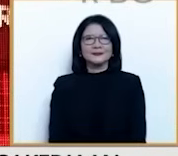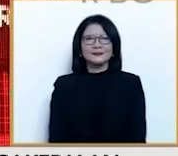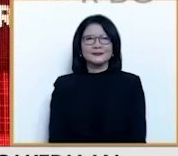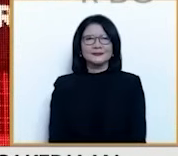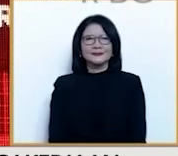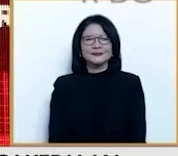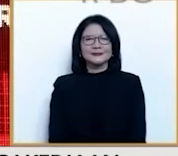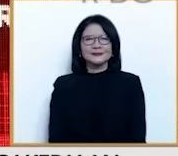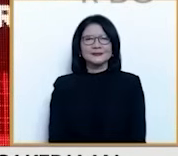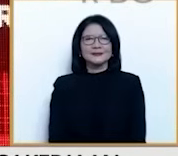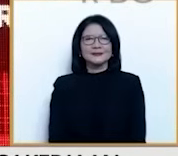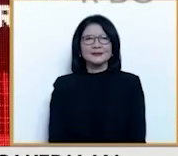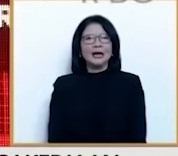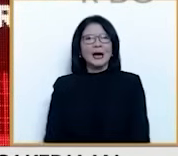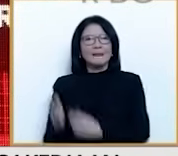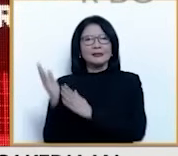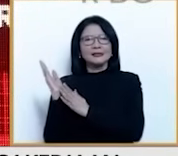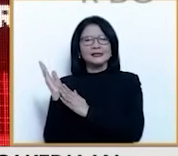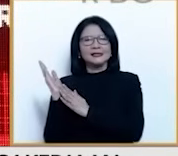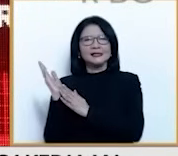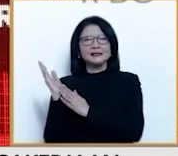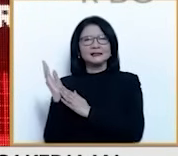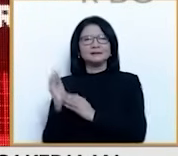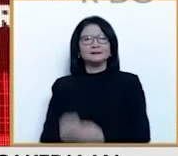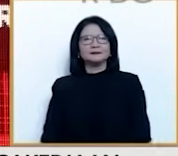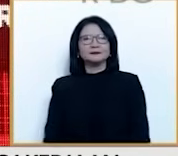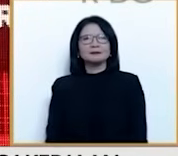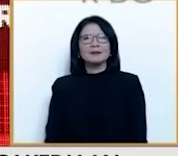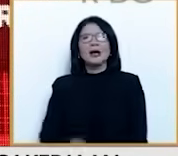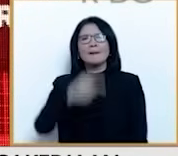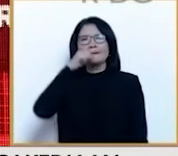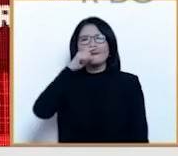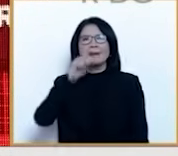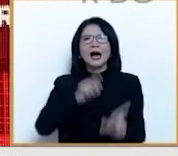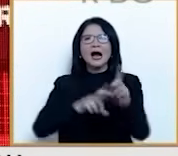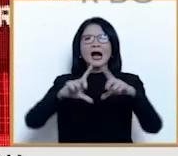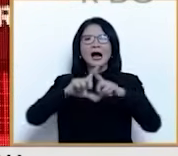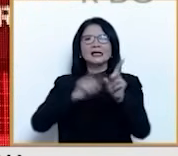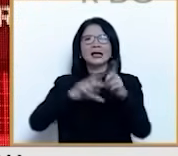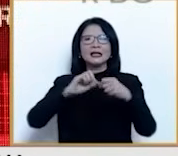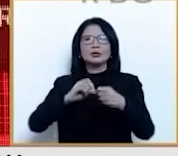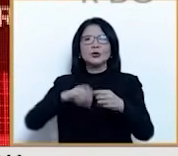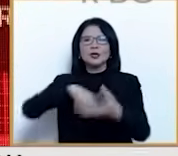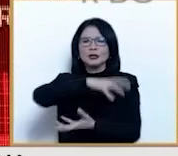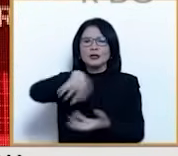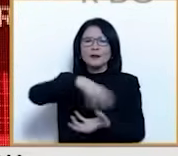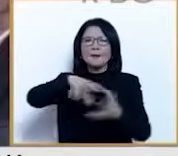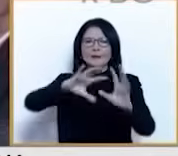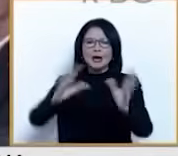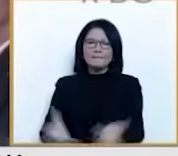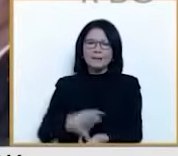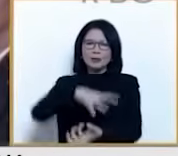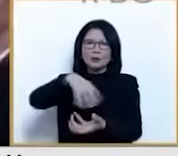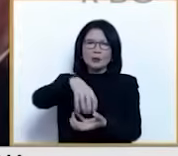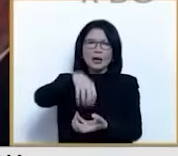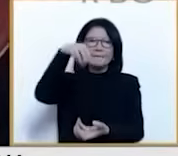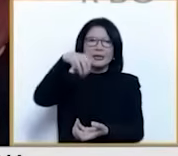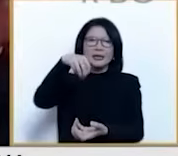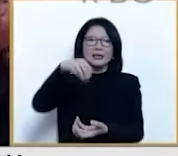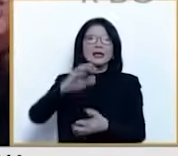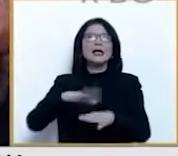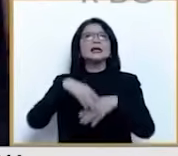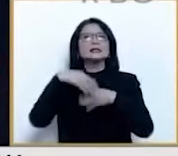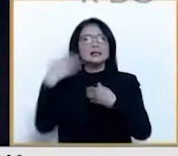Untuk itu kami persilakan Bapak Yayat Supriyatna untuk mengambil pertanyaan subtema di dalam fishbowl. Dan setelah itu